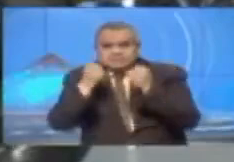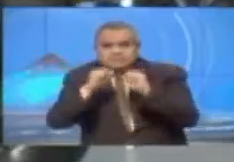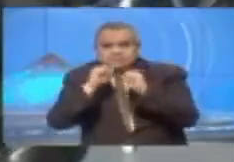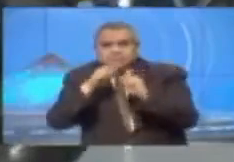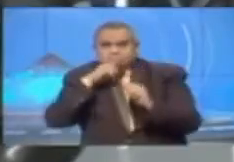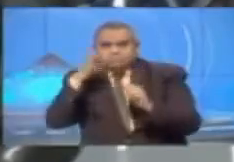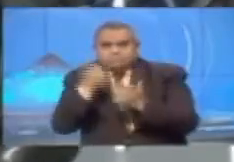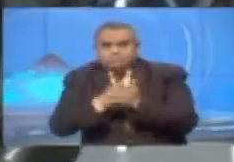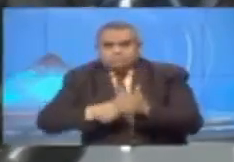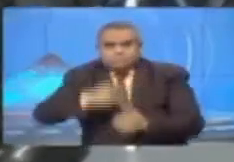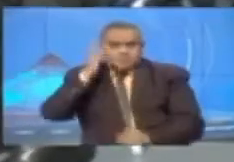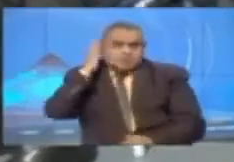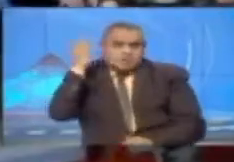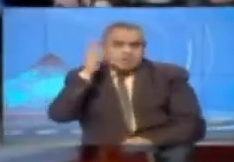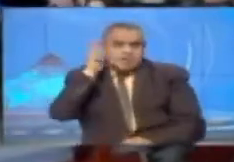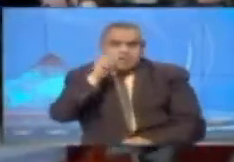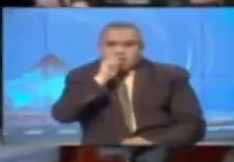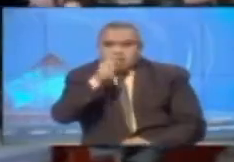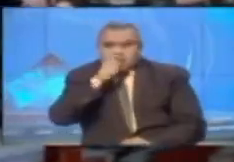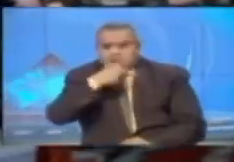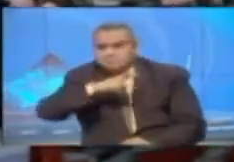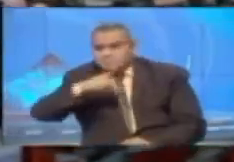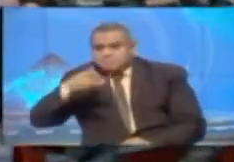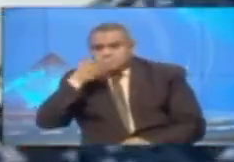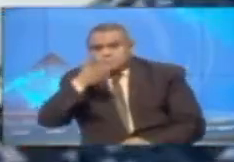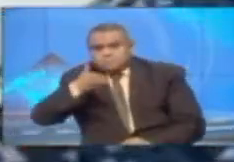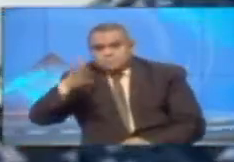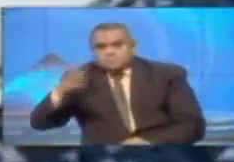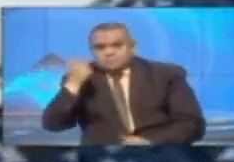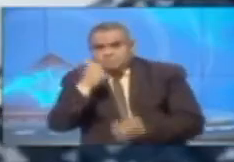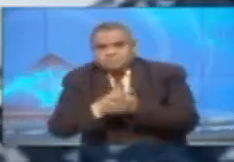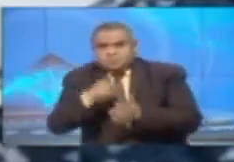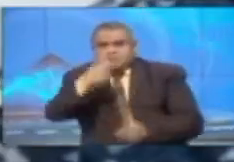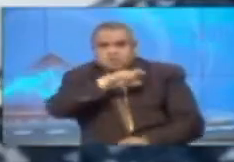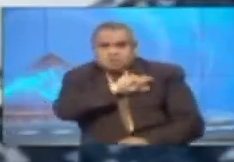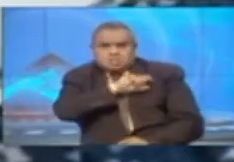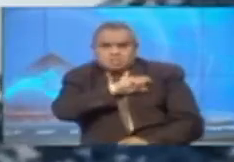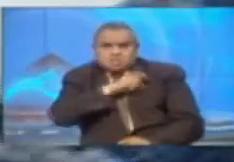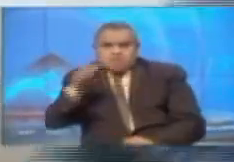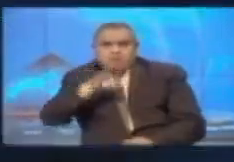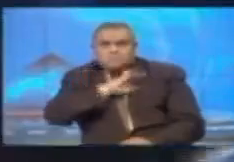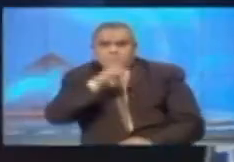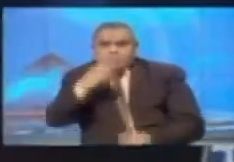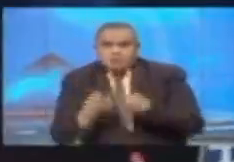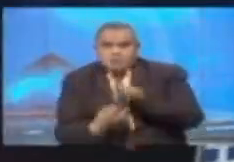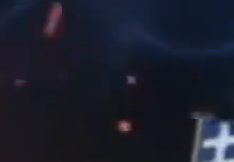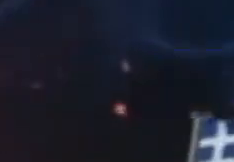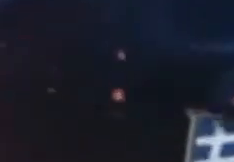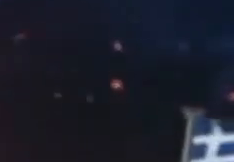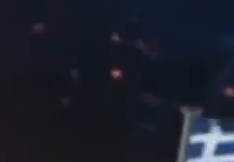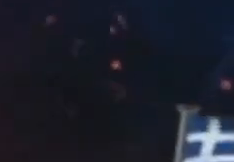ونخبة من الإعلاميين وعدد من طلبة الكلية البحرية.